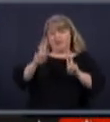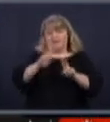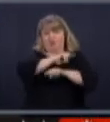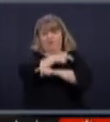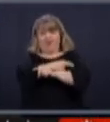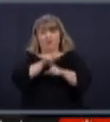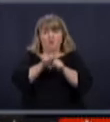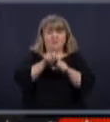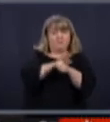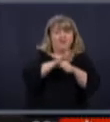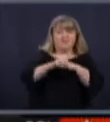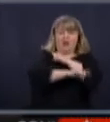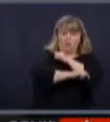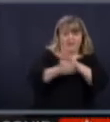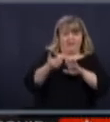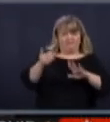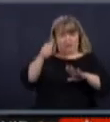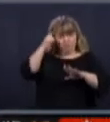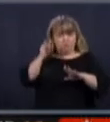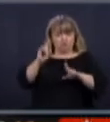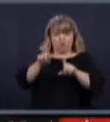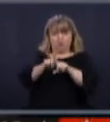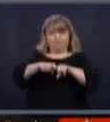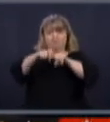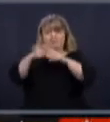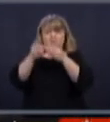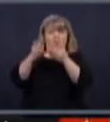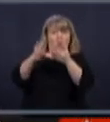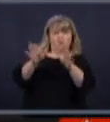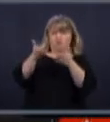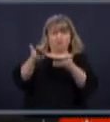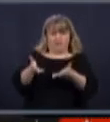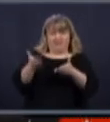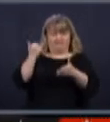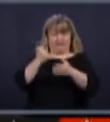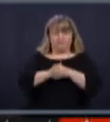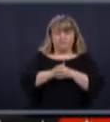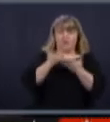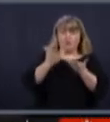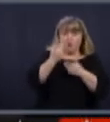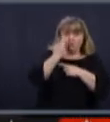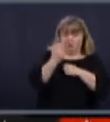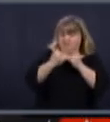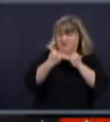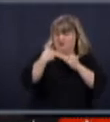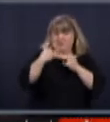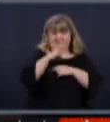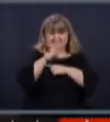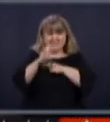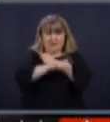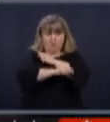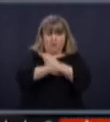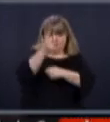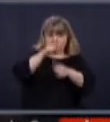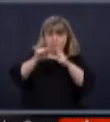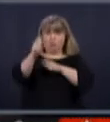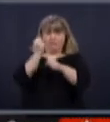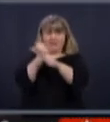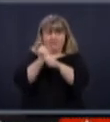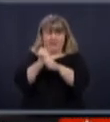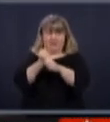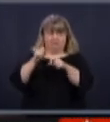avec ces lits-là. Donc, on voit là, 600 employés juste en fin de semaine qui sont revenus. On